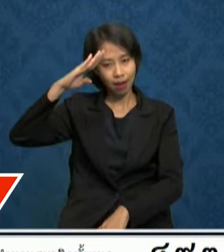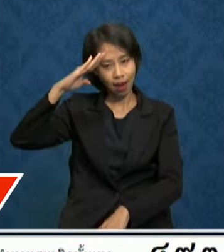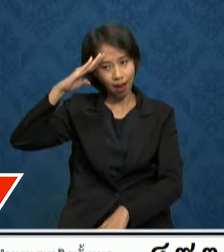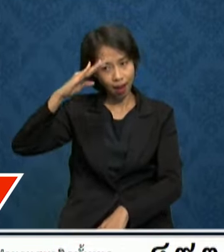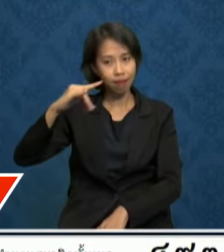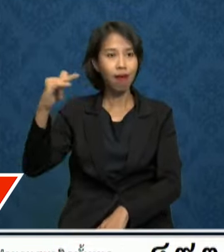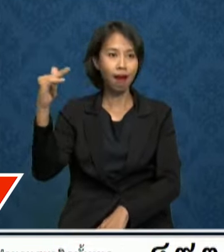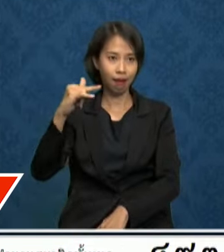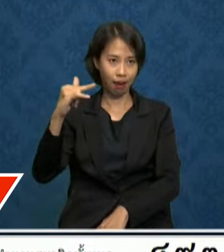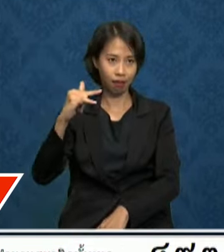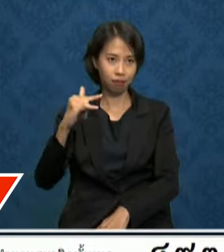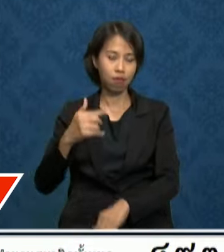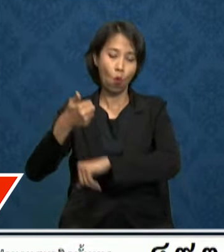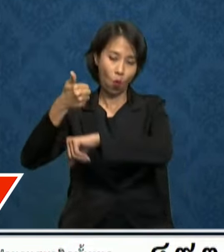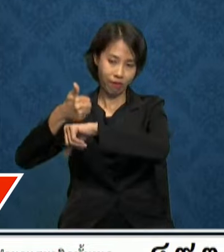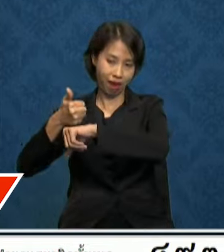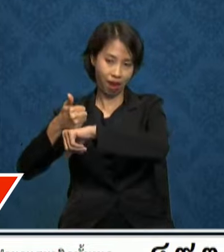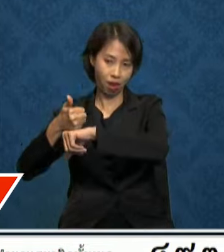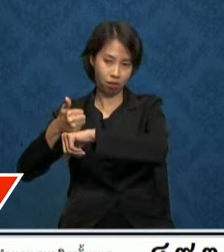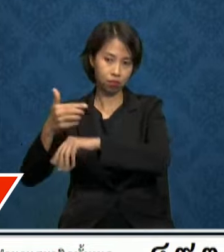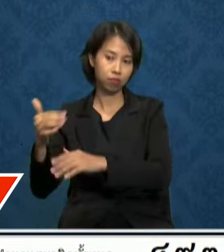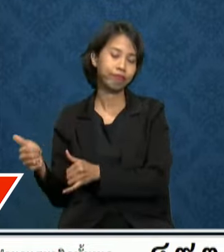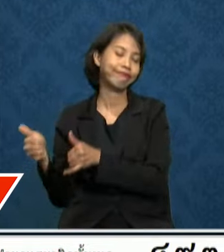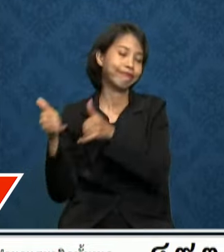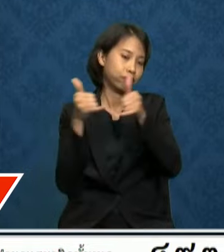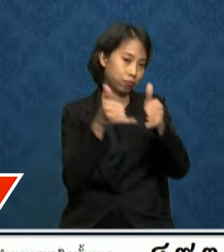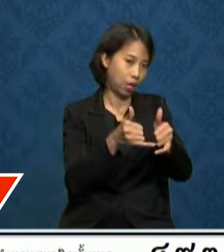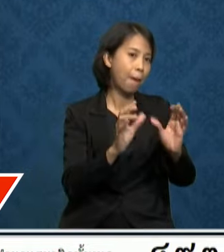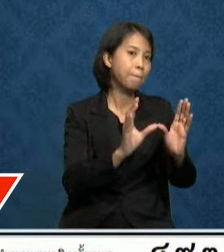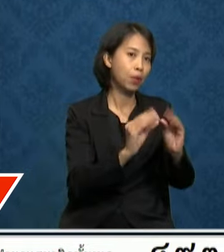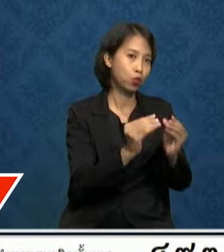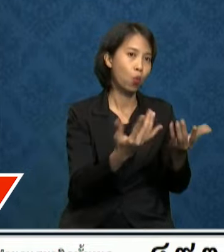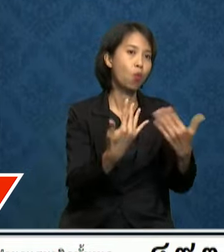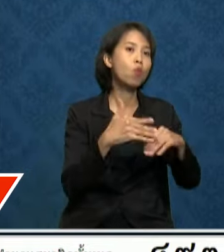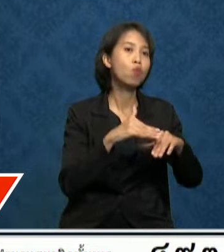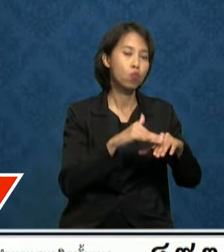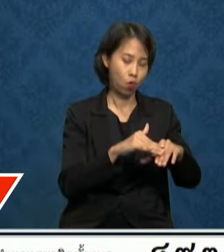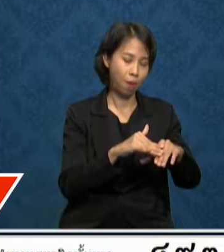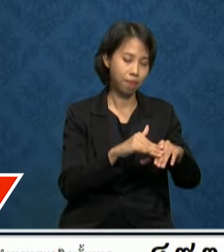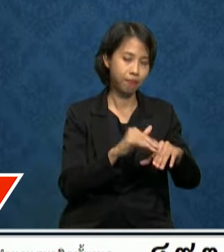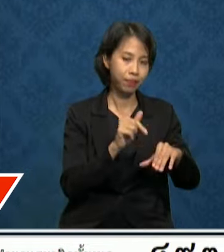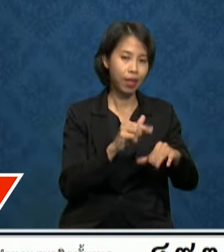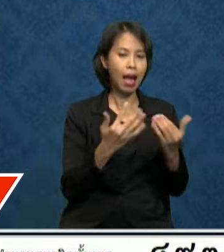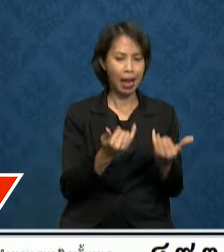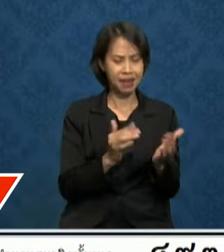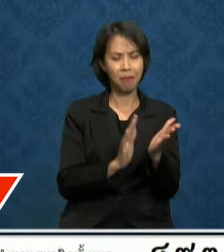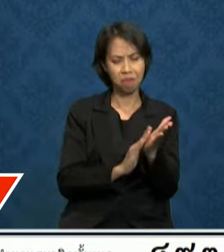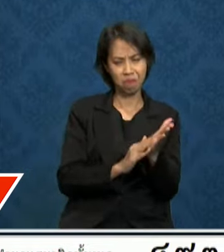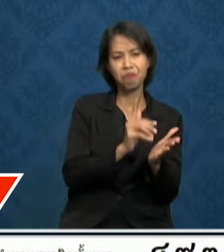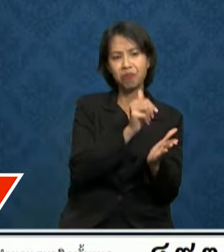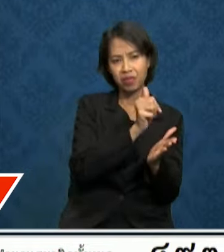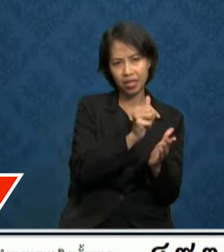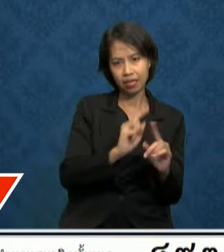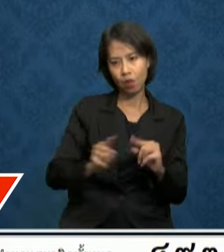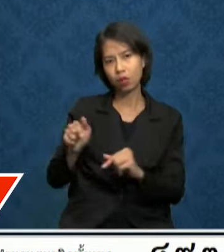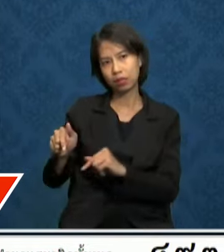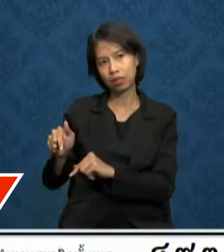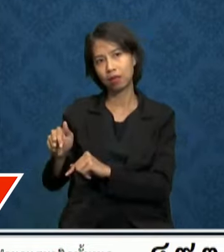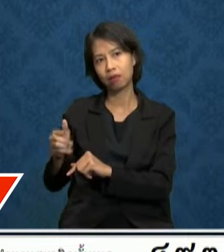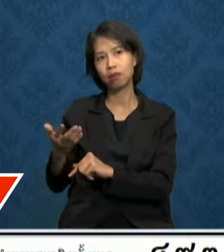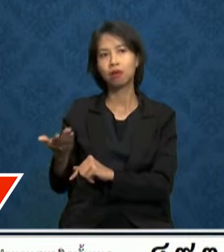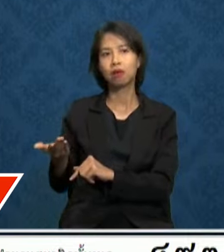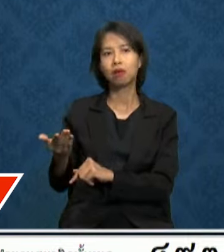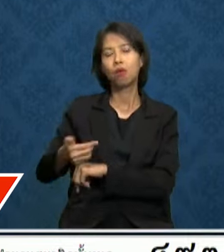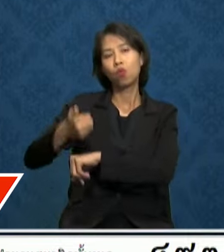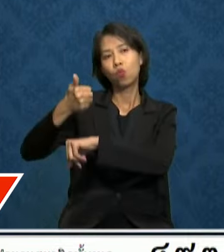ที่ยังมาร่วมประชุมอะไรที่ท่านทำดีเราก็ชมกันตามตรงแต่อะไรที่แก้ไขได้เราก็ต้องบอกกันตามตรงเช่นเดียวกันอย่างท่านผบ.ทร.ก็ท่าน